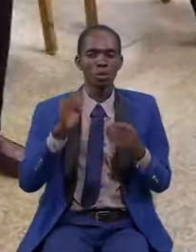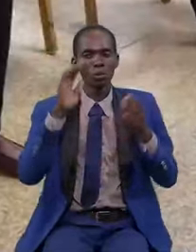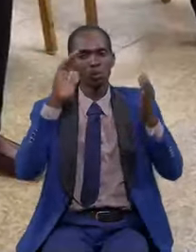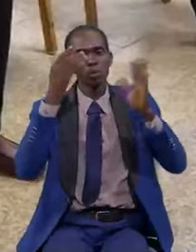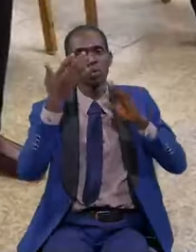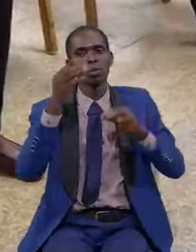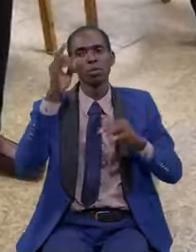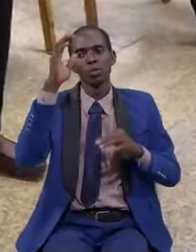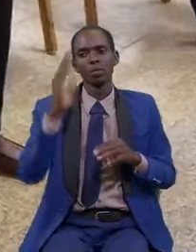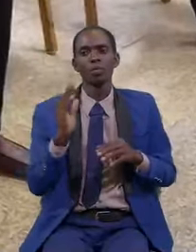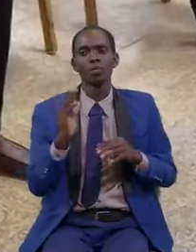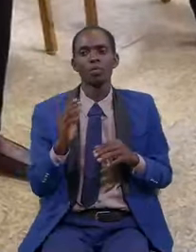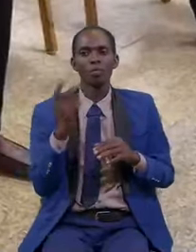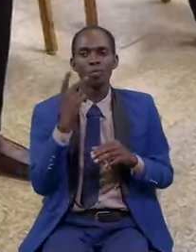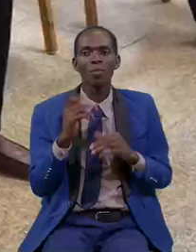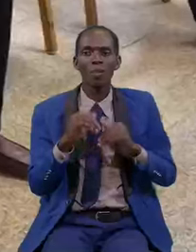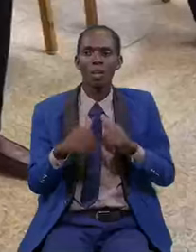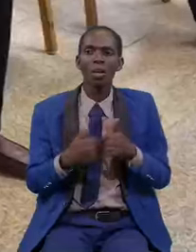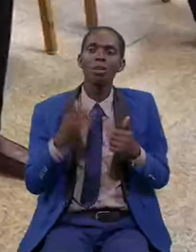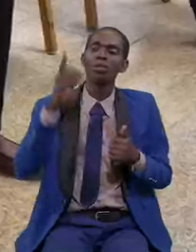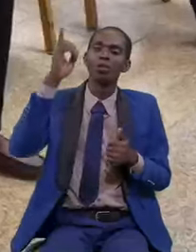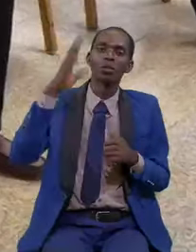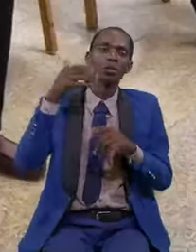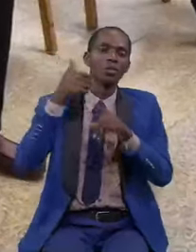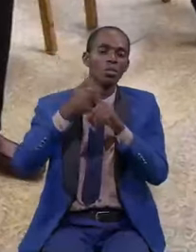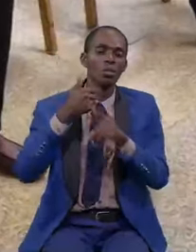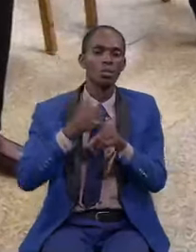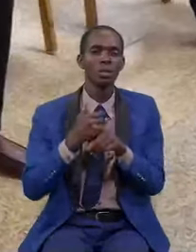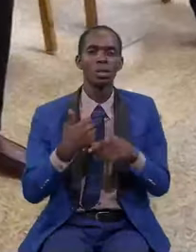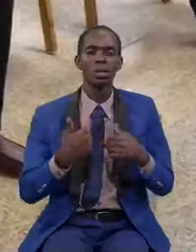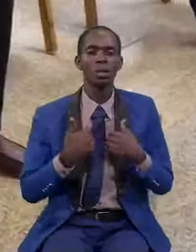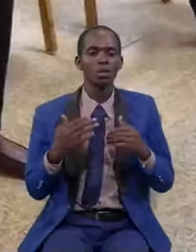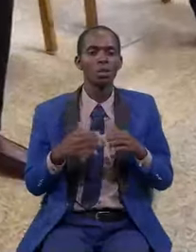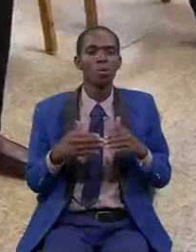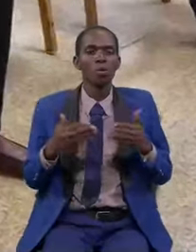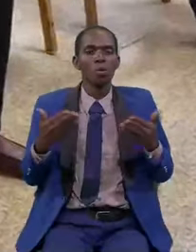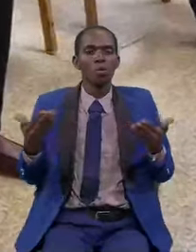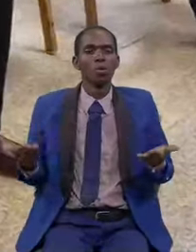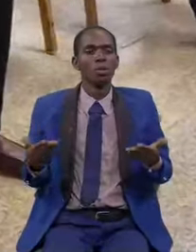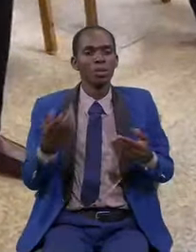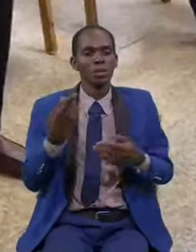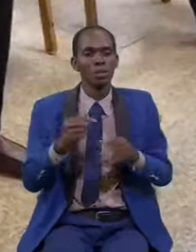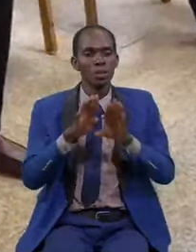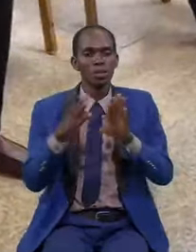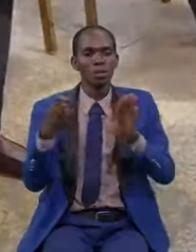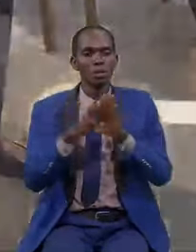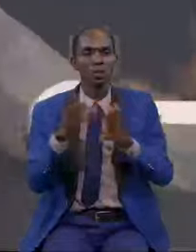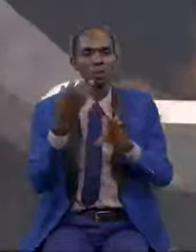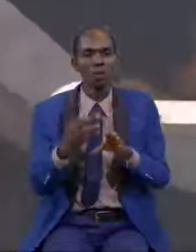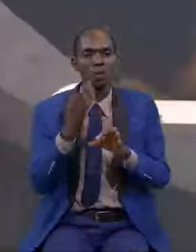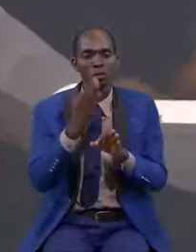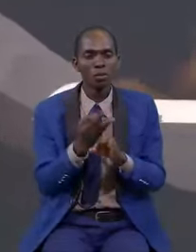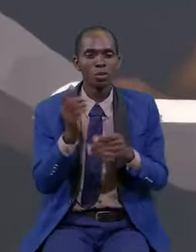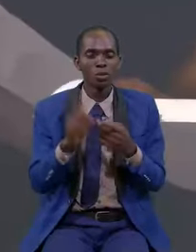Dieu comment Dieu lui-même a ouvert la porte de la foi pour être sauvé, il faut la foi. Pour être guéri, il